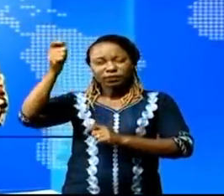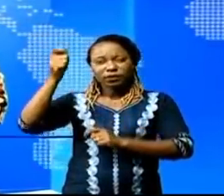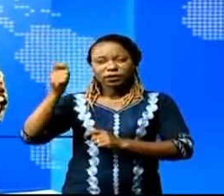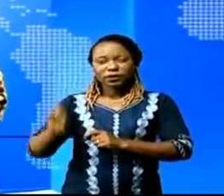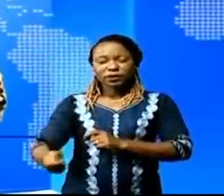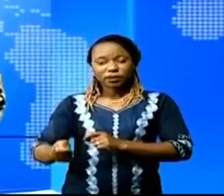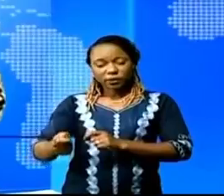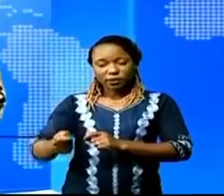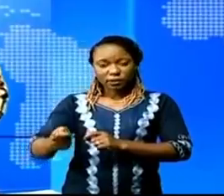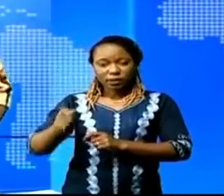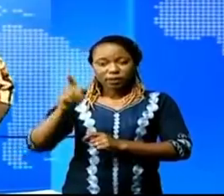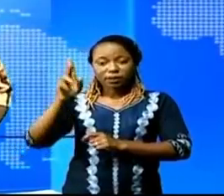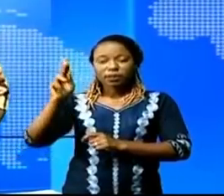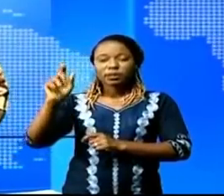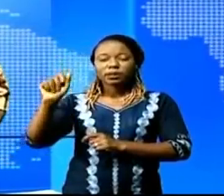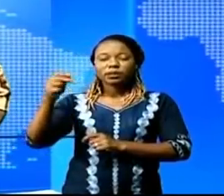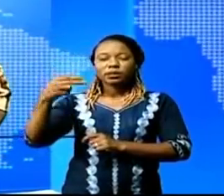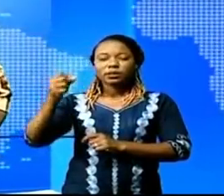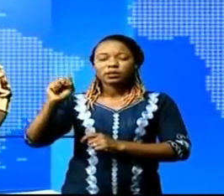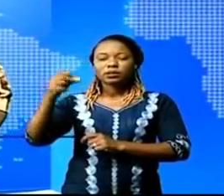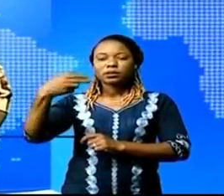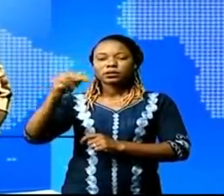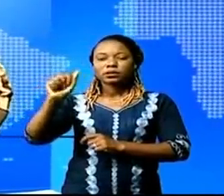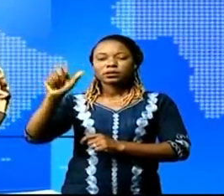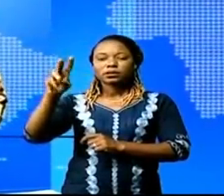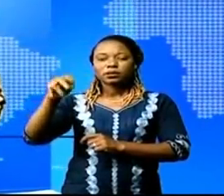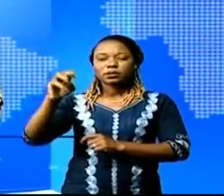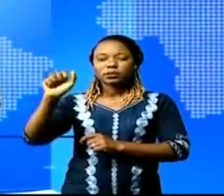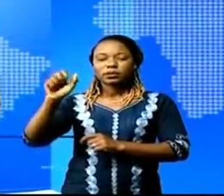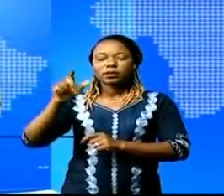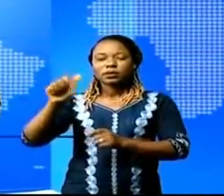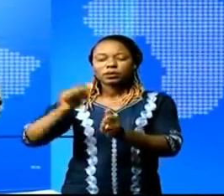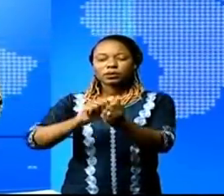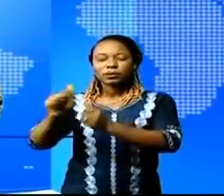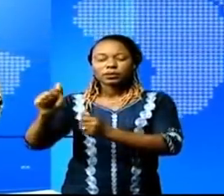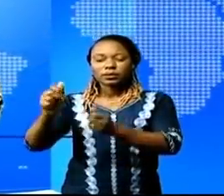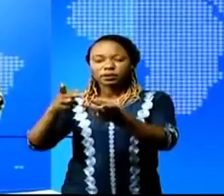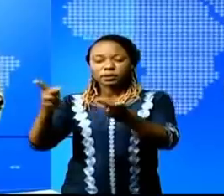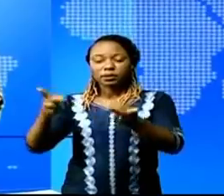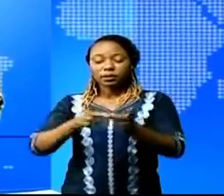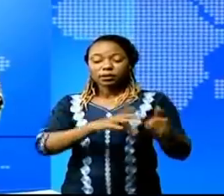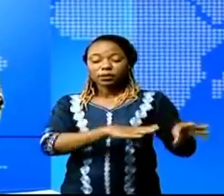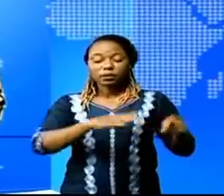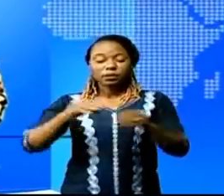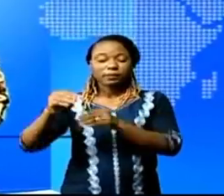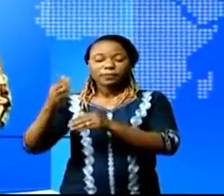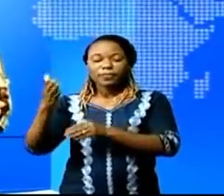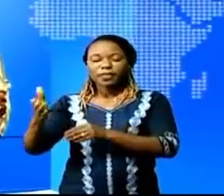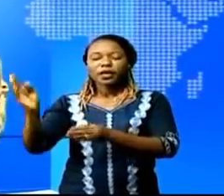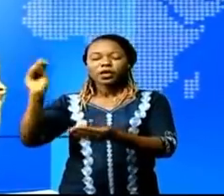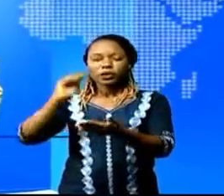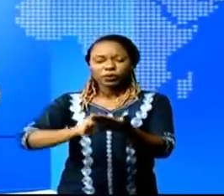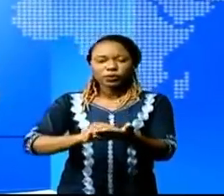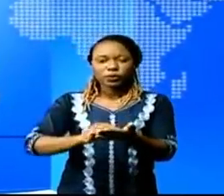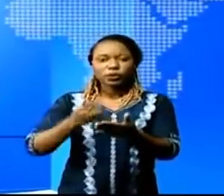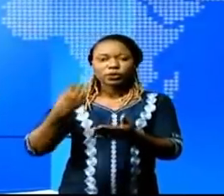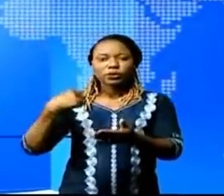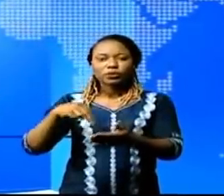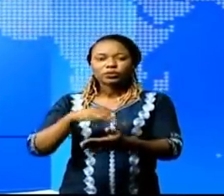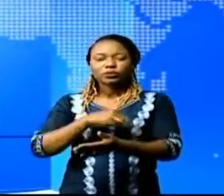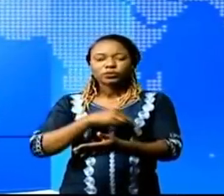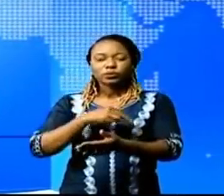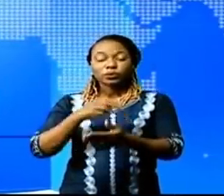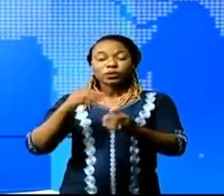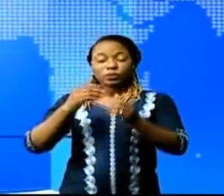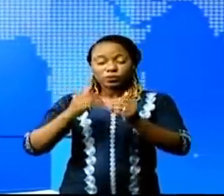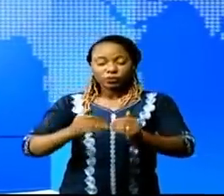Johnny Luboya Kachama lors de son passage sur ces sites de déplacés. D'autres sujets d'actualité